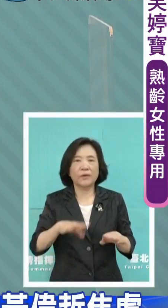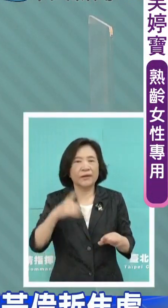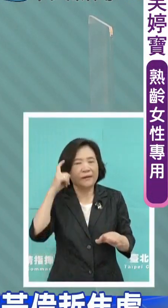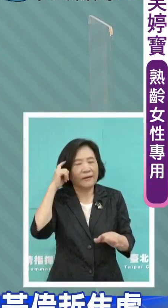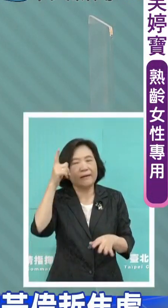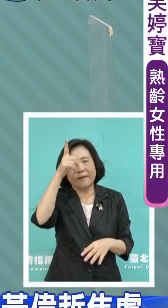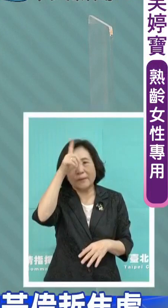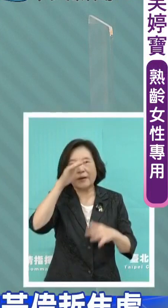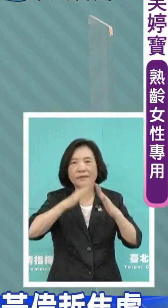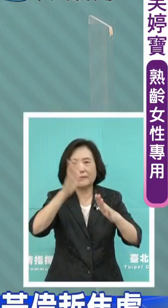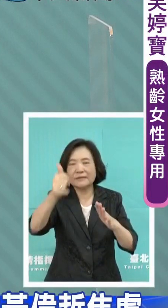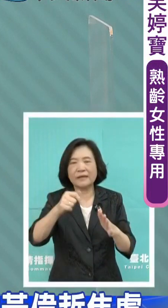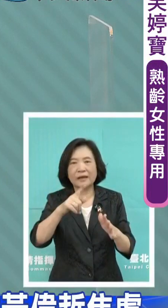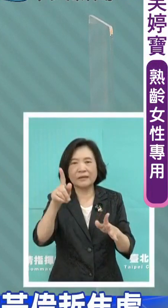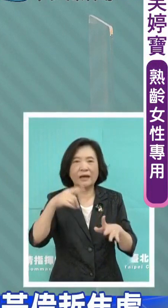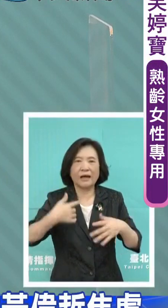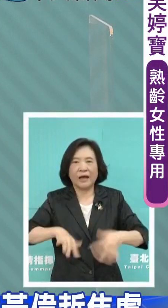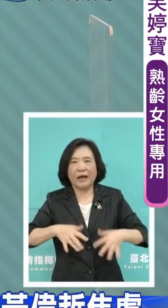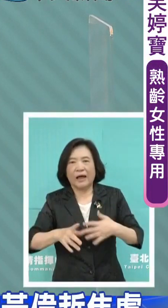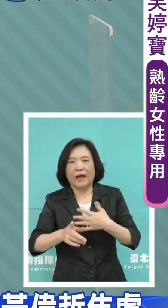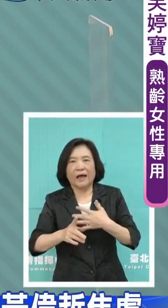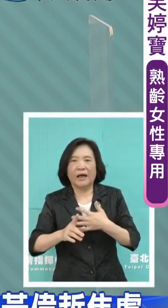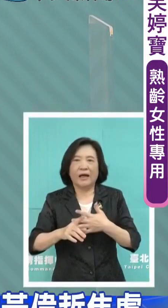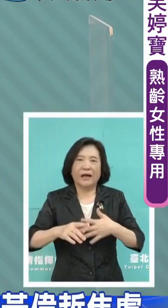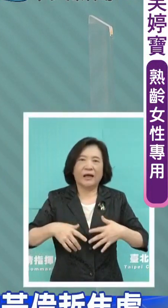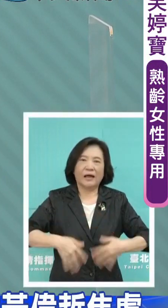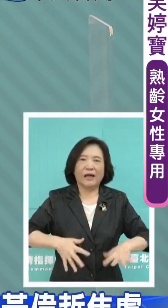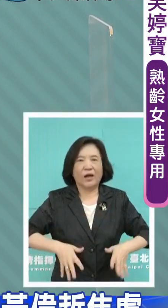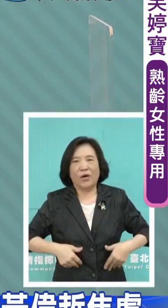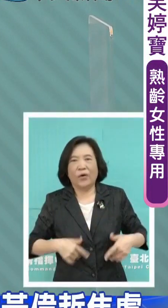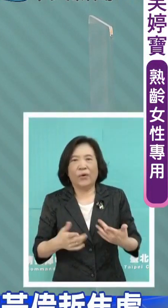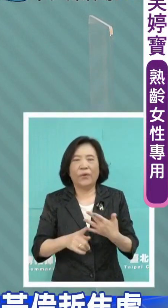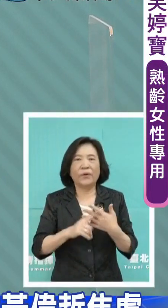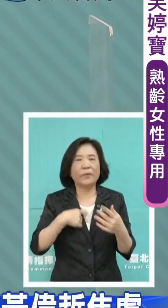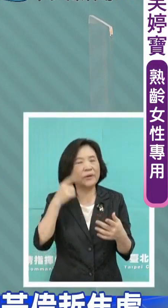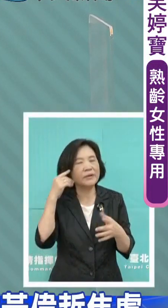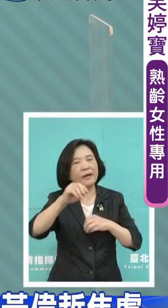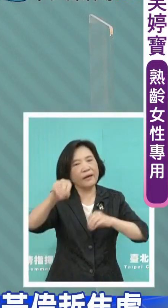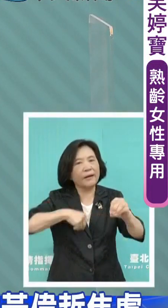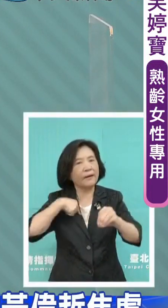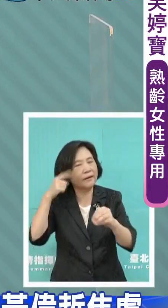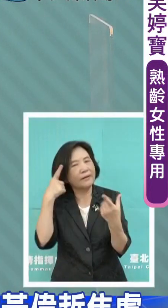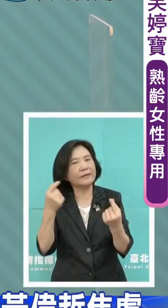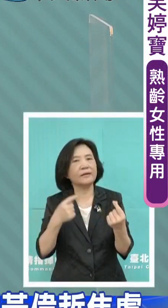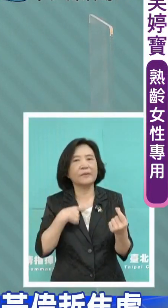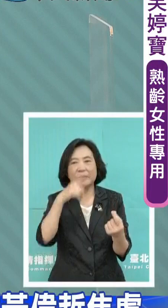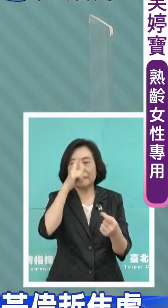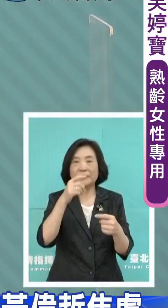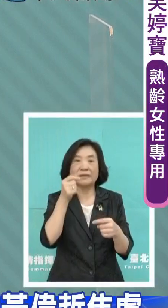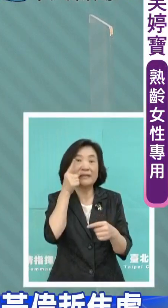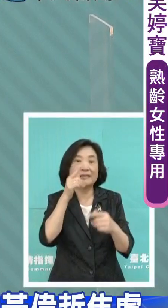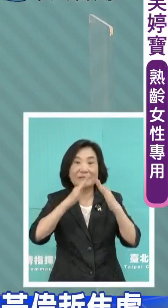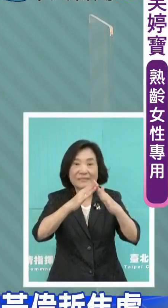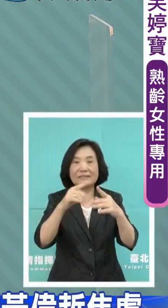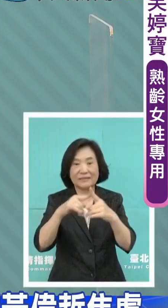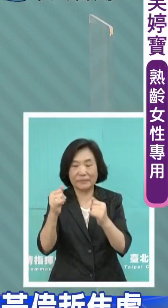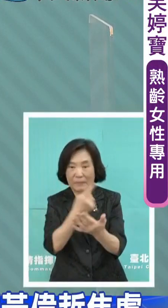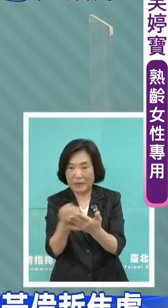解黄伟哲市长的内心的焦虑，因为大家都一样，大家都希望自己的市民赶快打疫